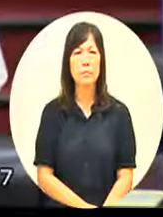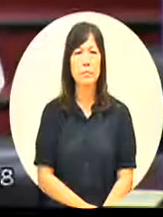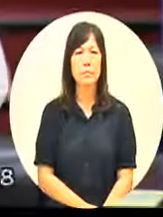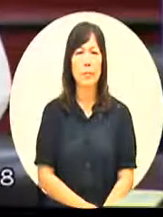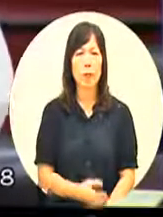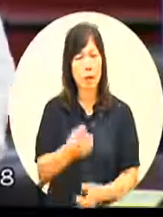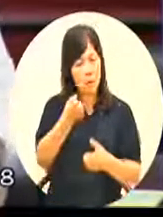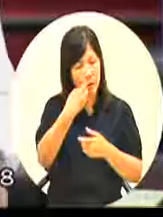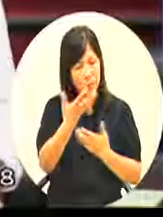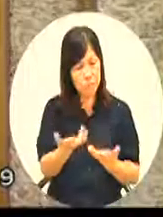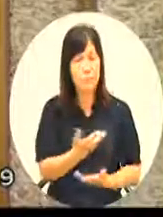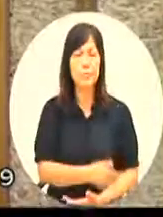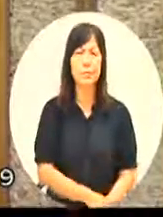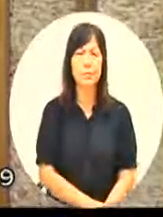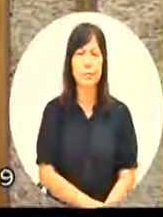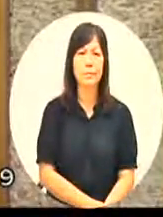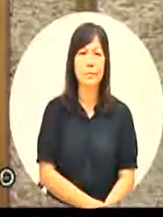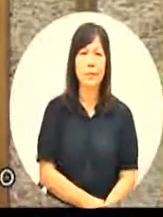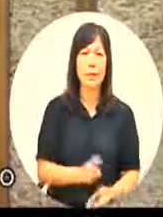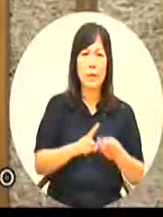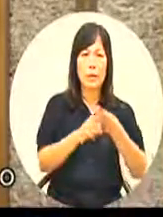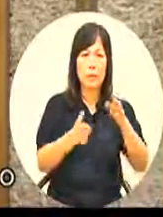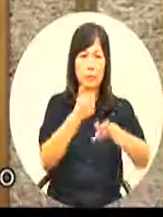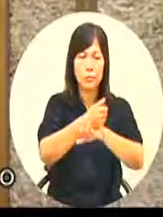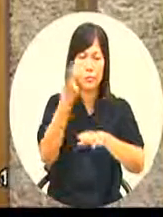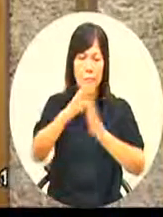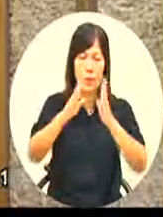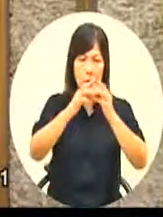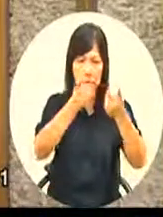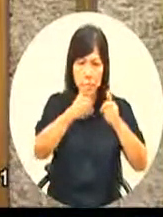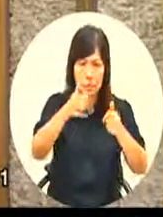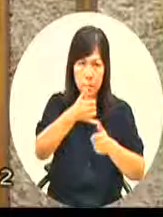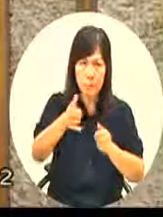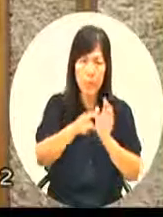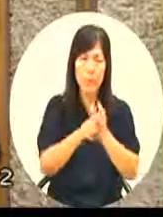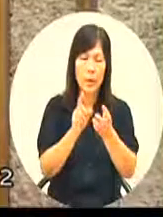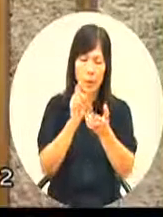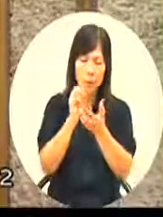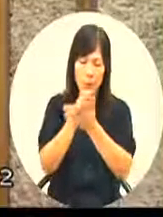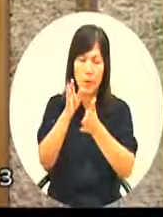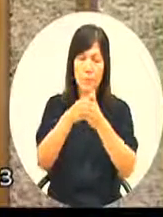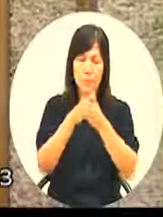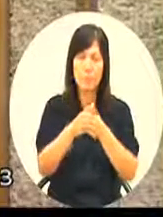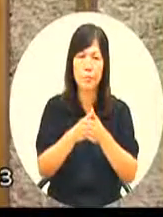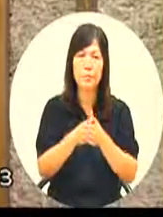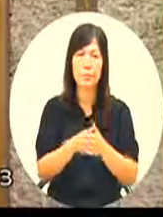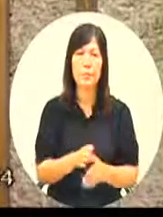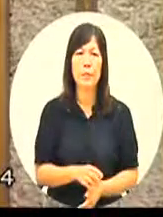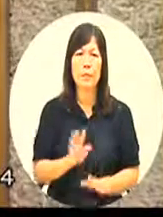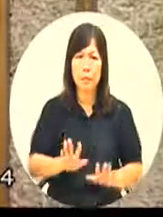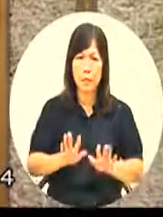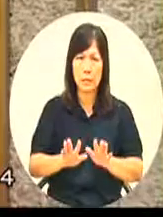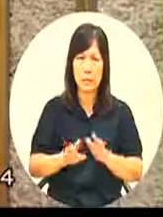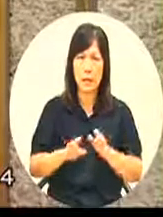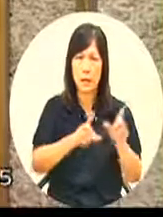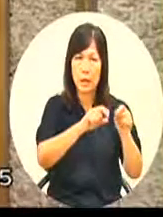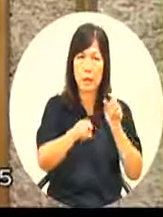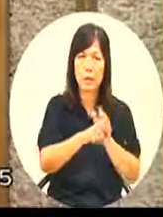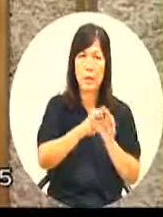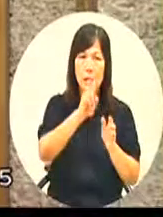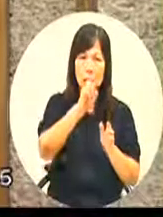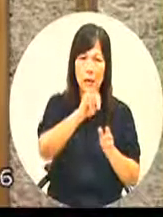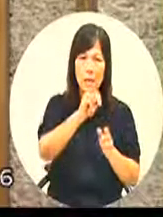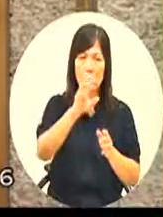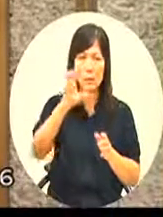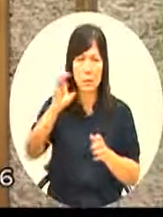可不可以答复一下？ 好，主席、议员，那个跟议员这边报告一下，就是目前根据 NCC 这边